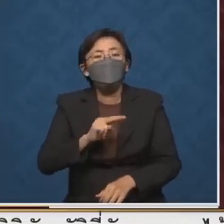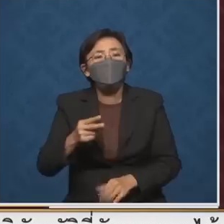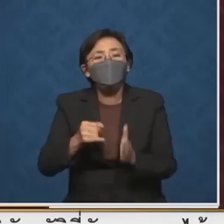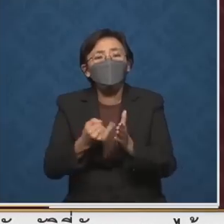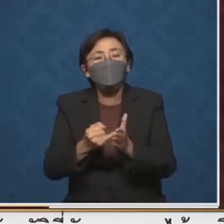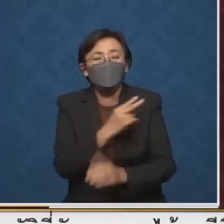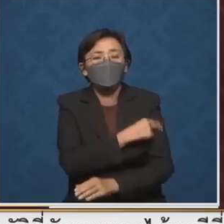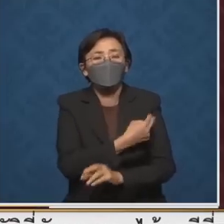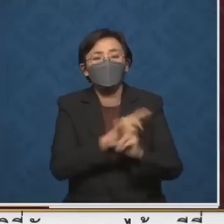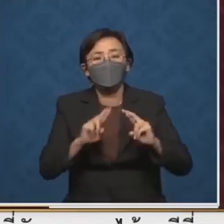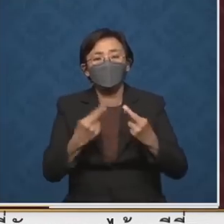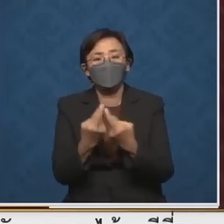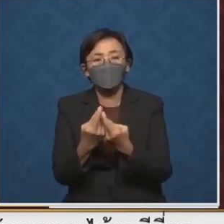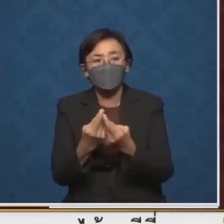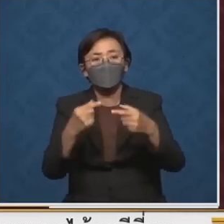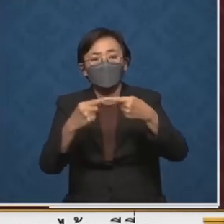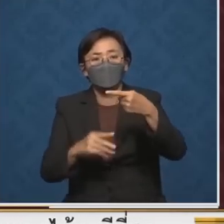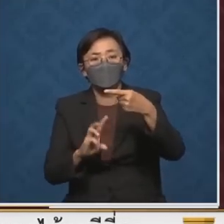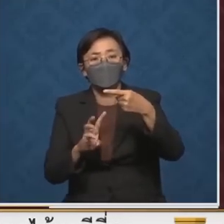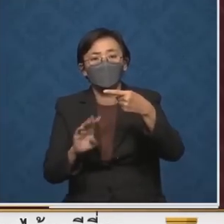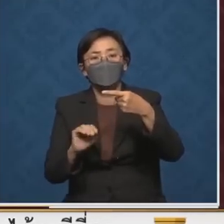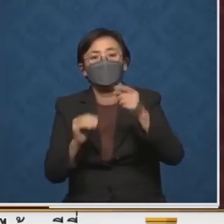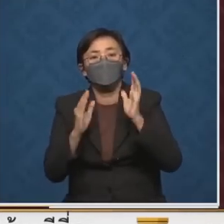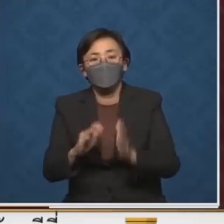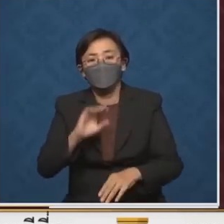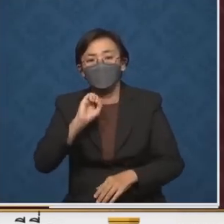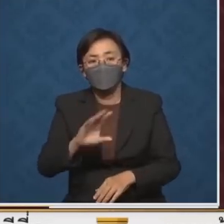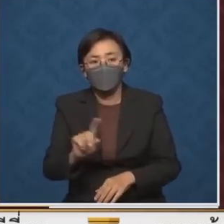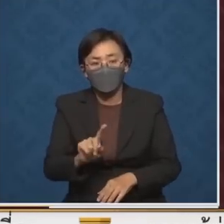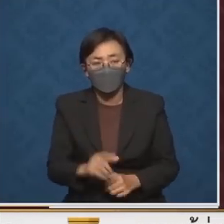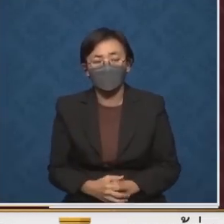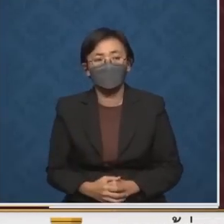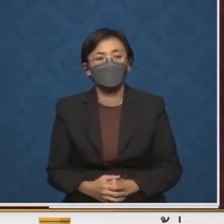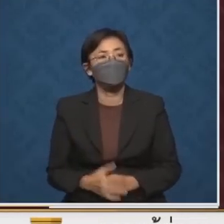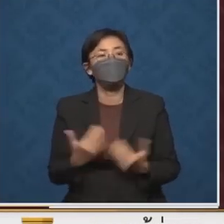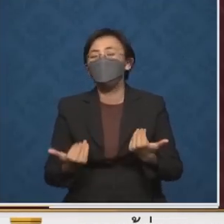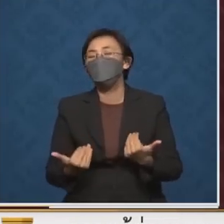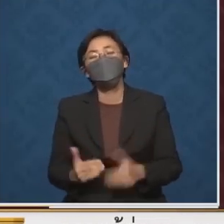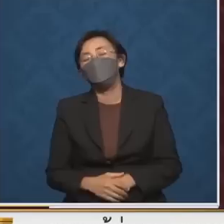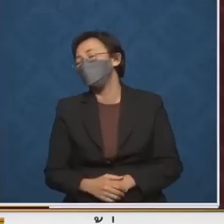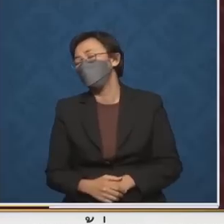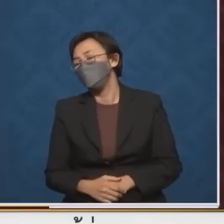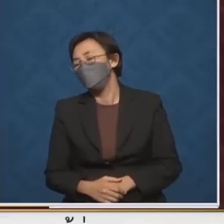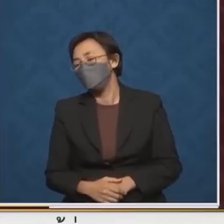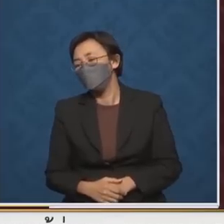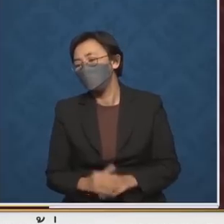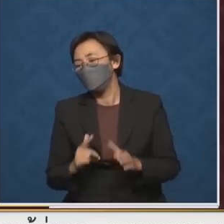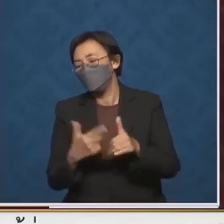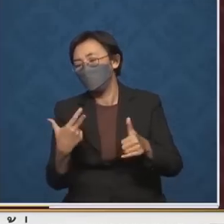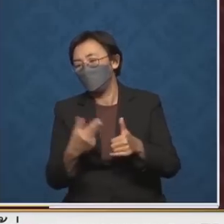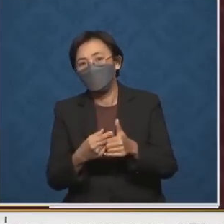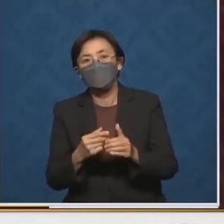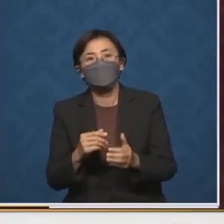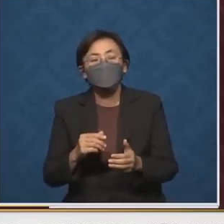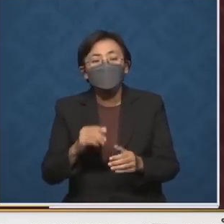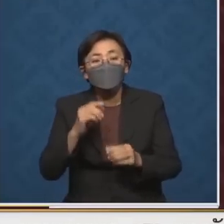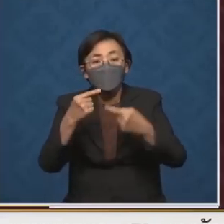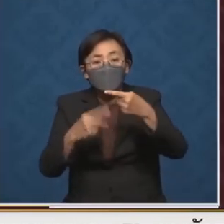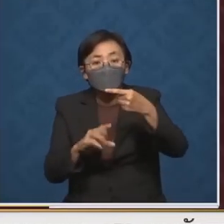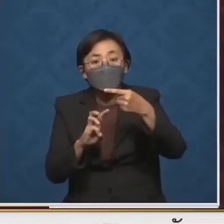หมอลามา 640 คนลงชื่อกับอกว่ไม่ได้ผลครับ604 คนคร